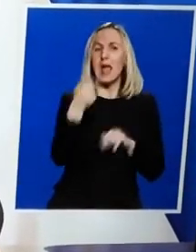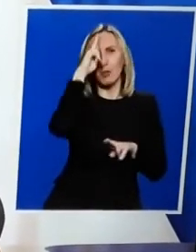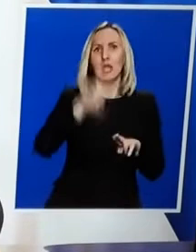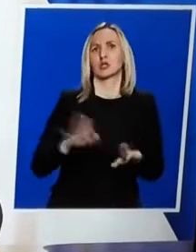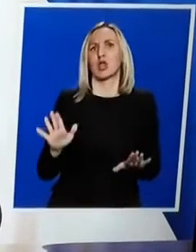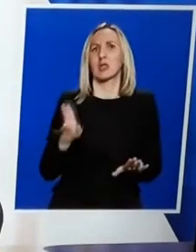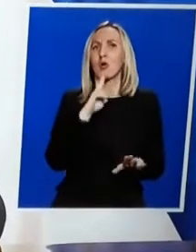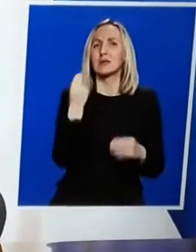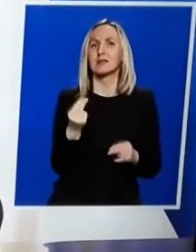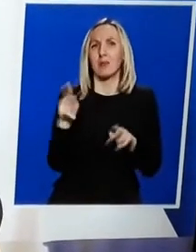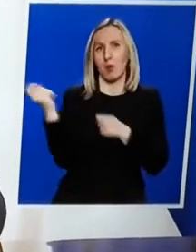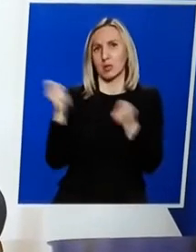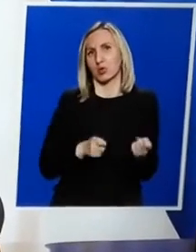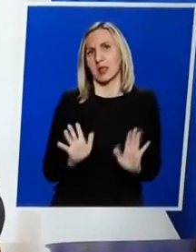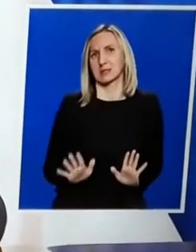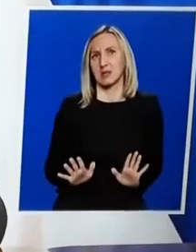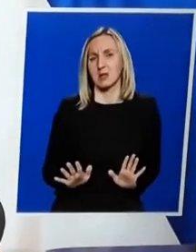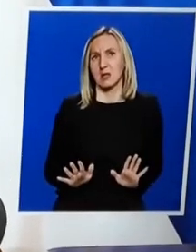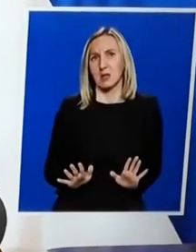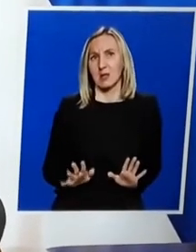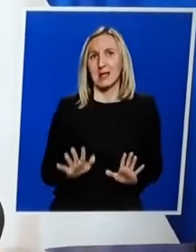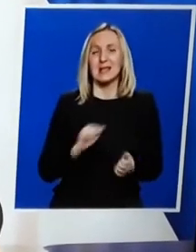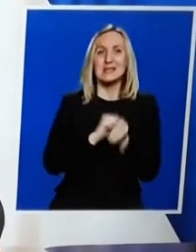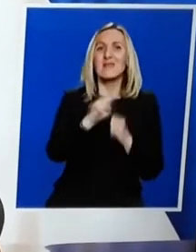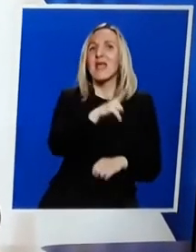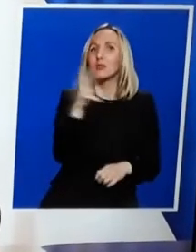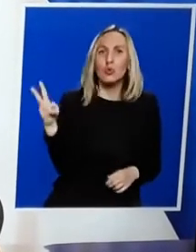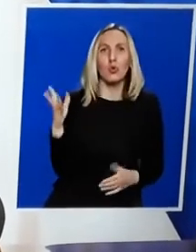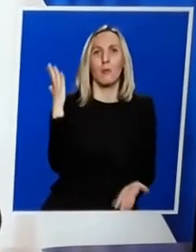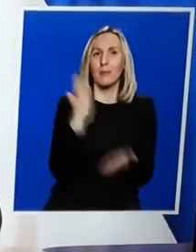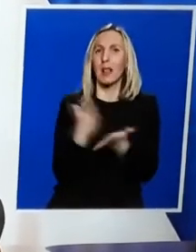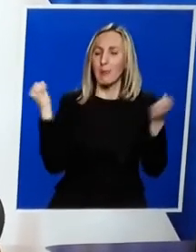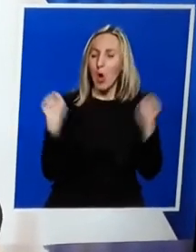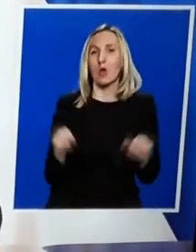mogla Srbija da donese. Sve drugo bila bi ozbiljna greška.